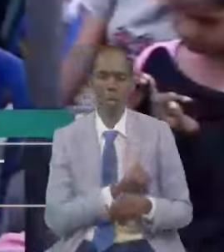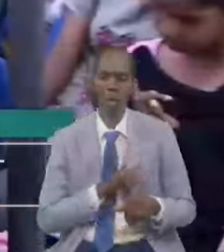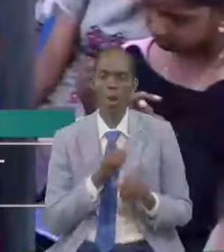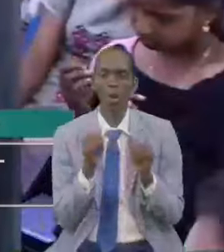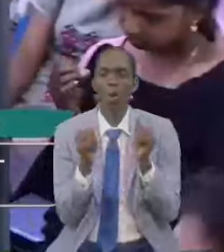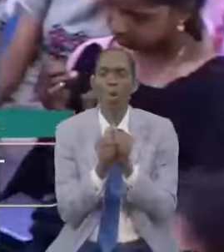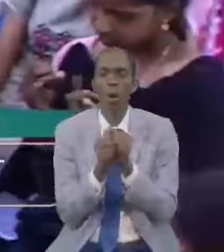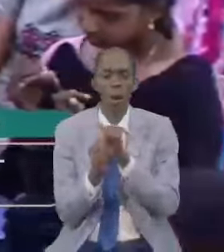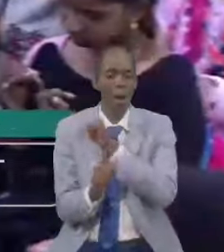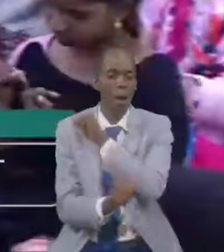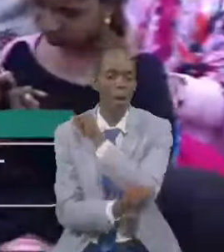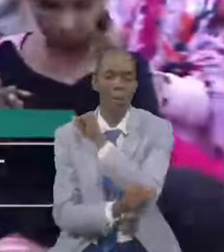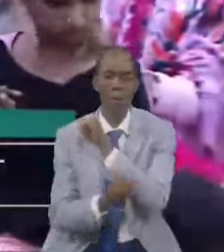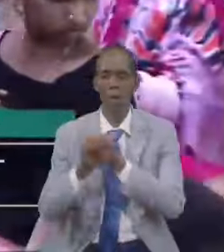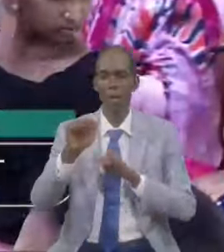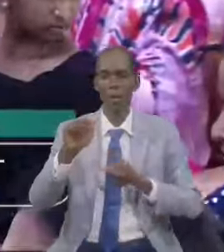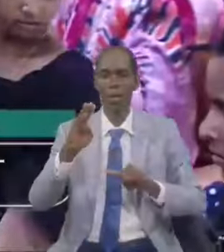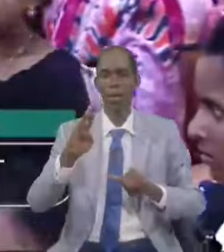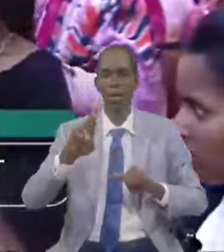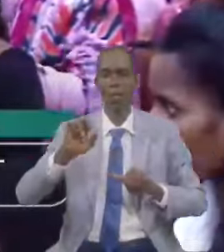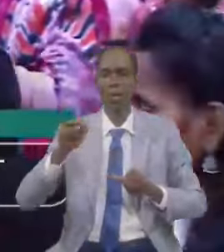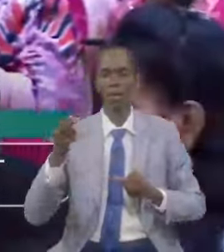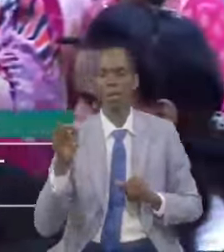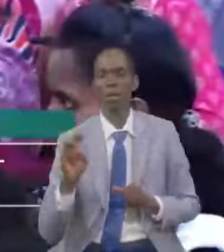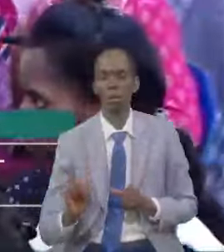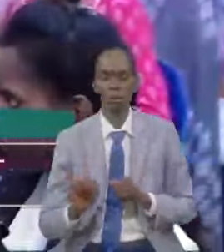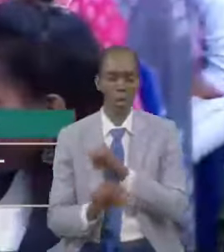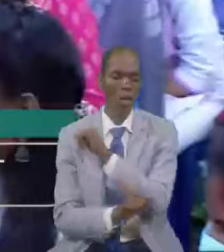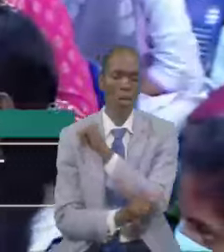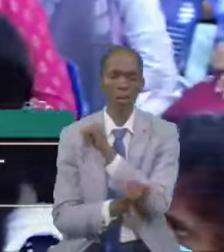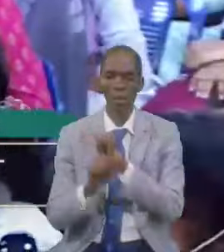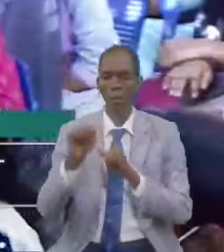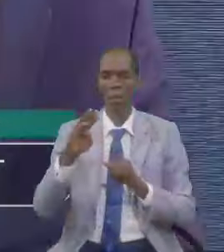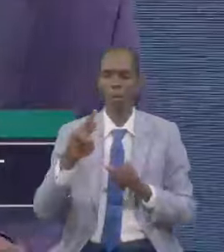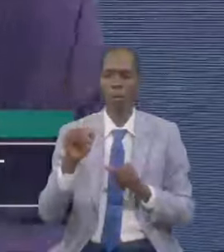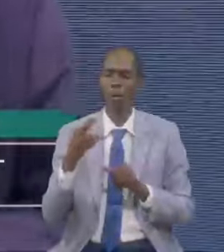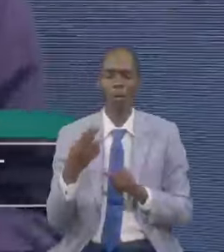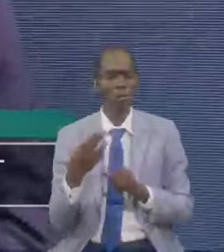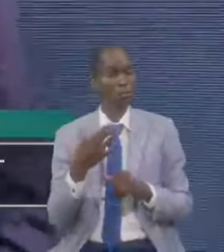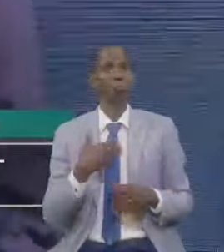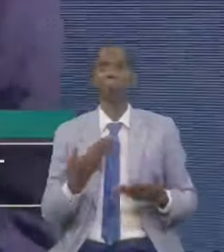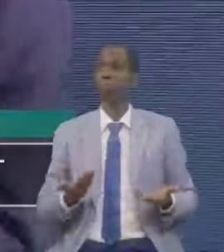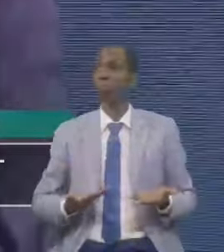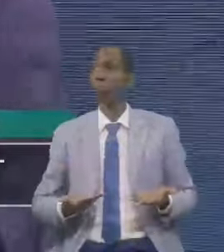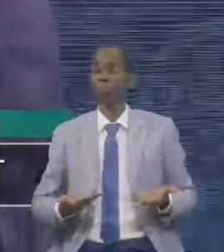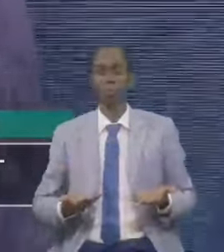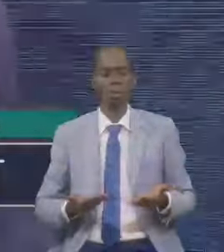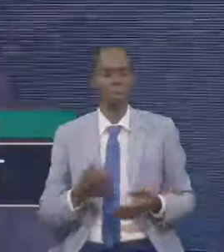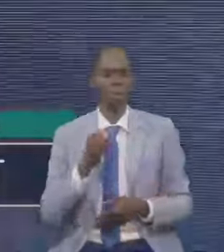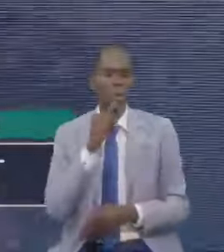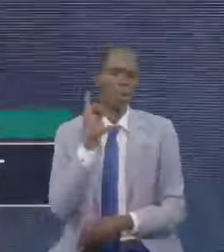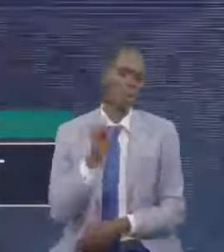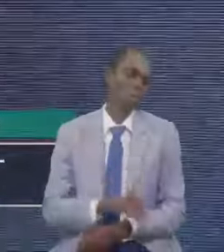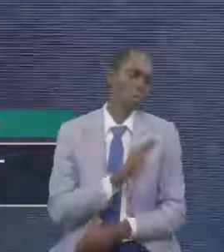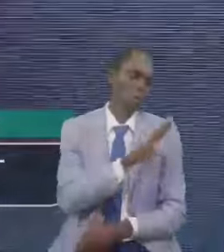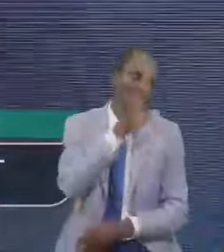అది అబ్రహాము జీవితం వలె. Abraham. అబ్రహాము, హియర్ ఐ యామ్, ఇక్కడ నేను ఉన్నాను. టేక్ దట్ యువర్ సన్, నీ కుమారుని తీసు, సో